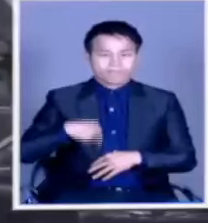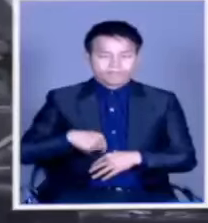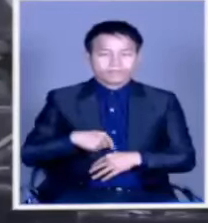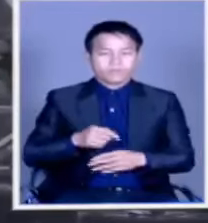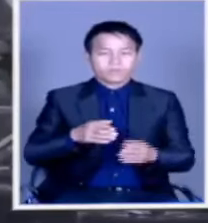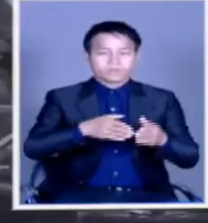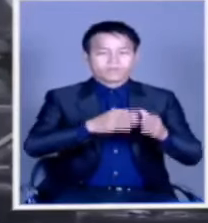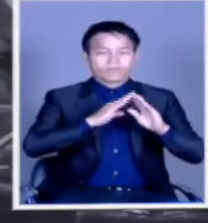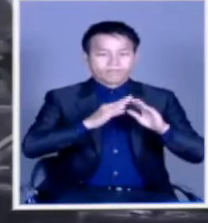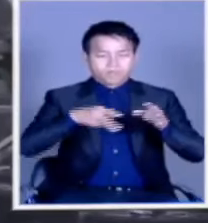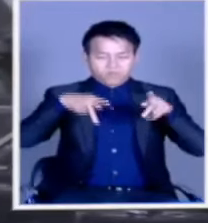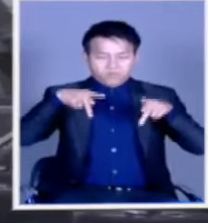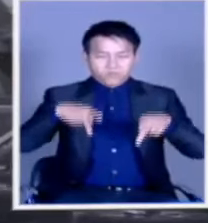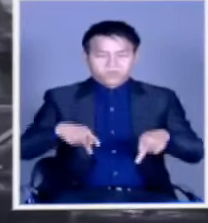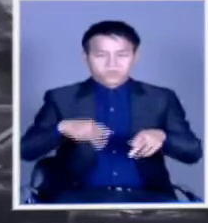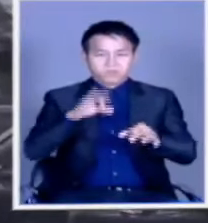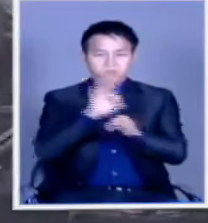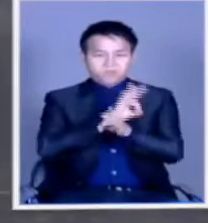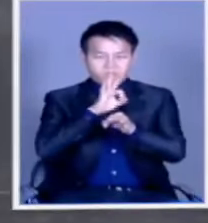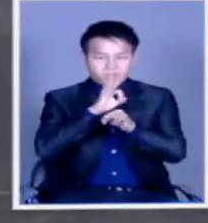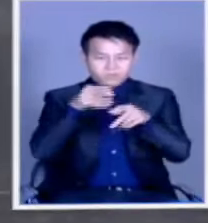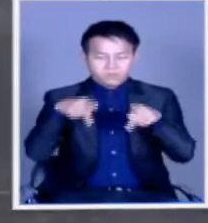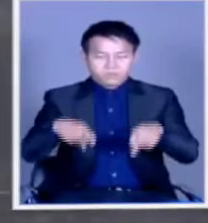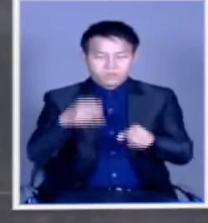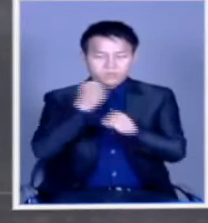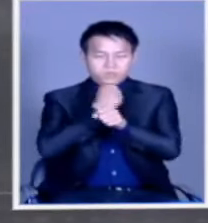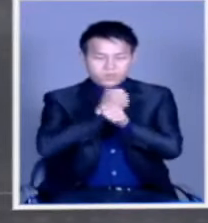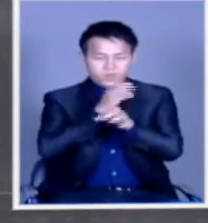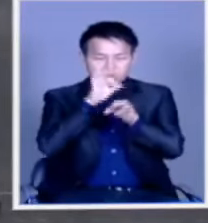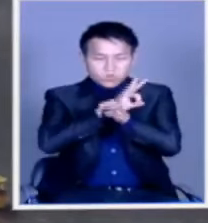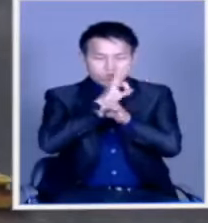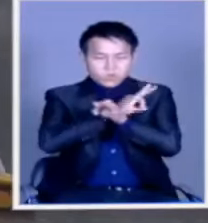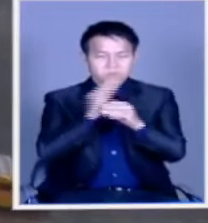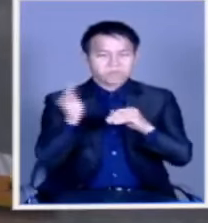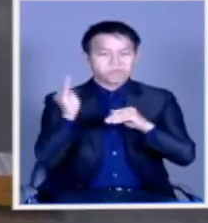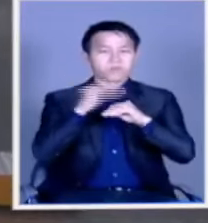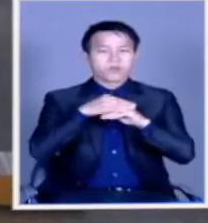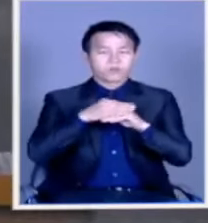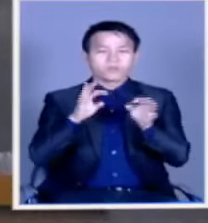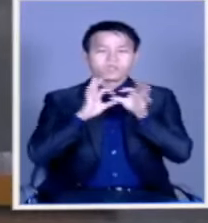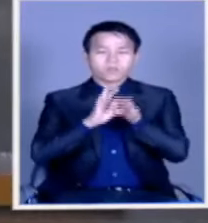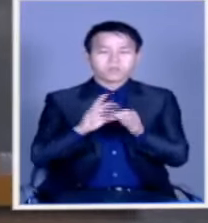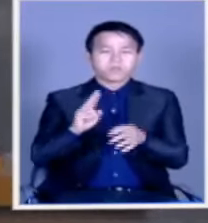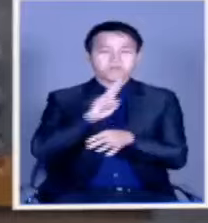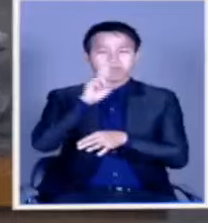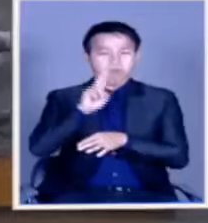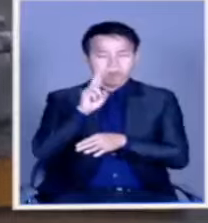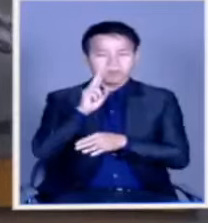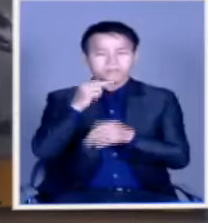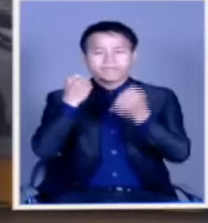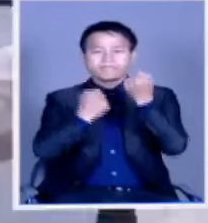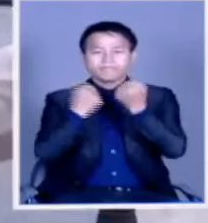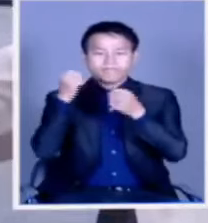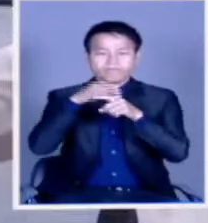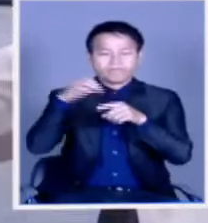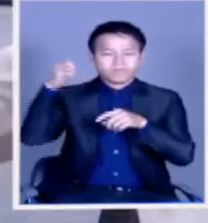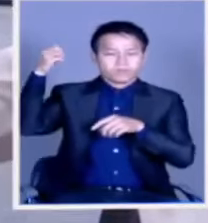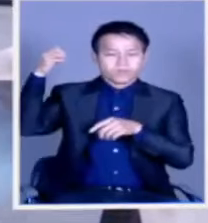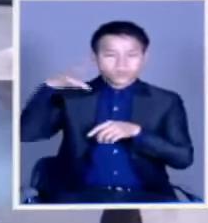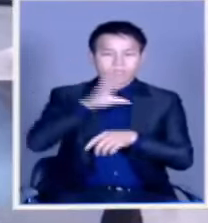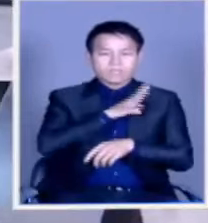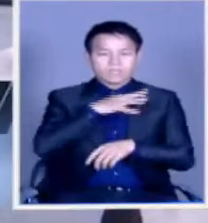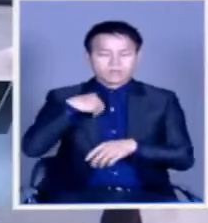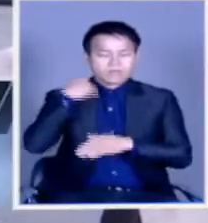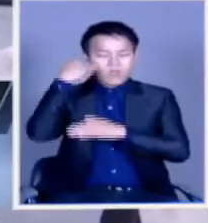อสร้างบุคลากรทั้งภาครัฐและเอกชนในการนำใช้พลังงานใหม่เพื่อประกอบส่วนเข้าในการพัฒน